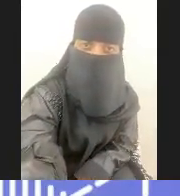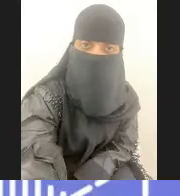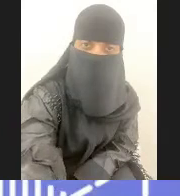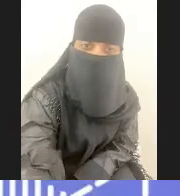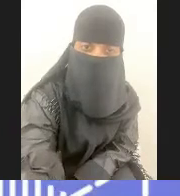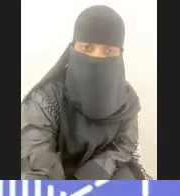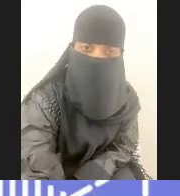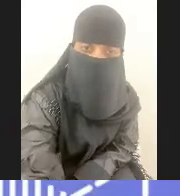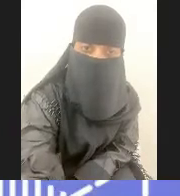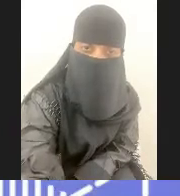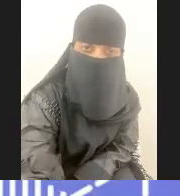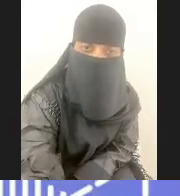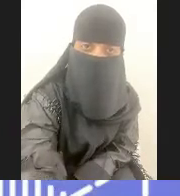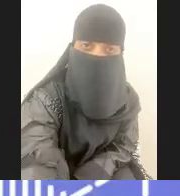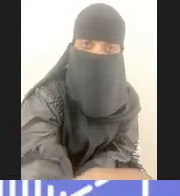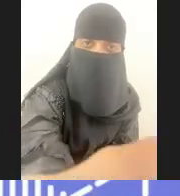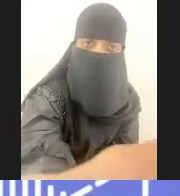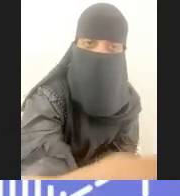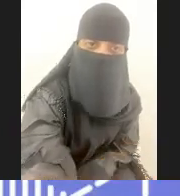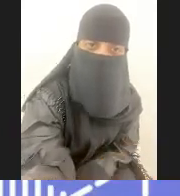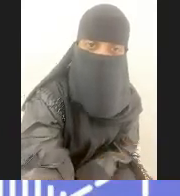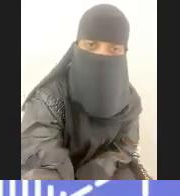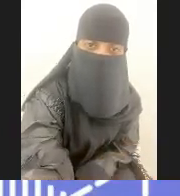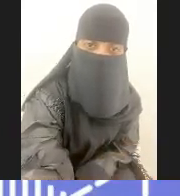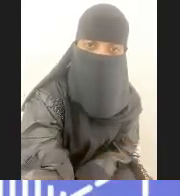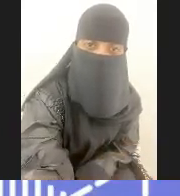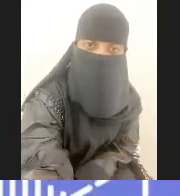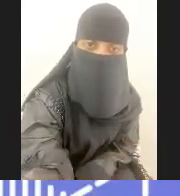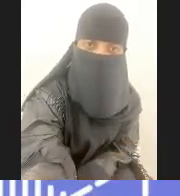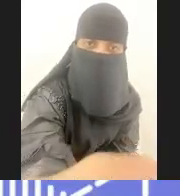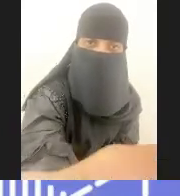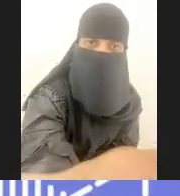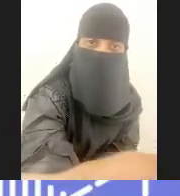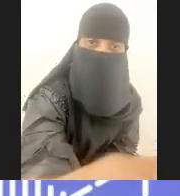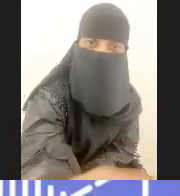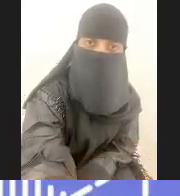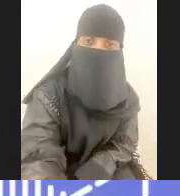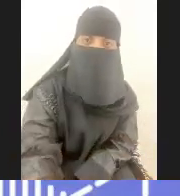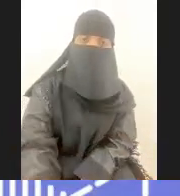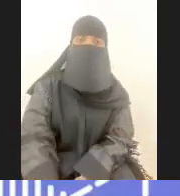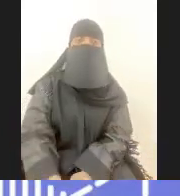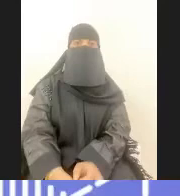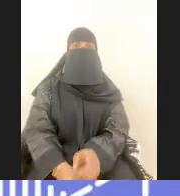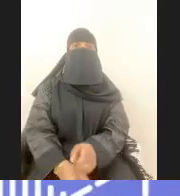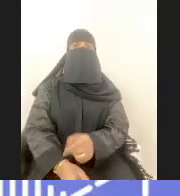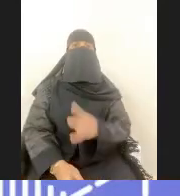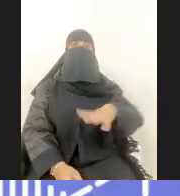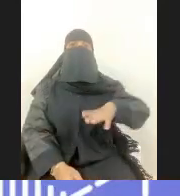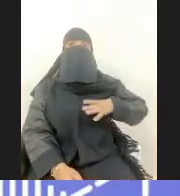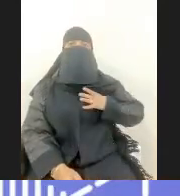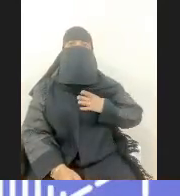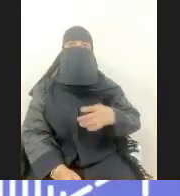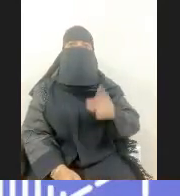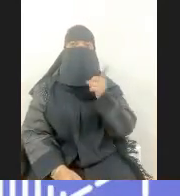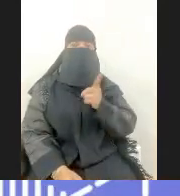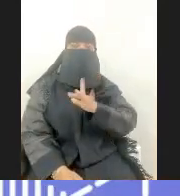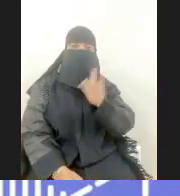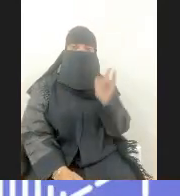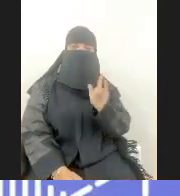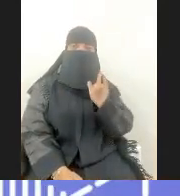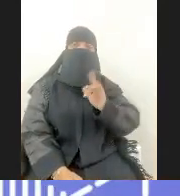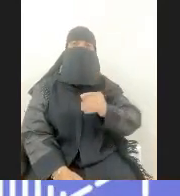المدمج. راح يكون بإذن الله سبحانه وتعالى إدارة هذه الجلسة عند الأستاذة